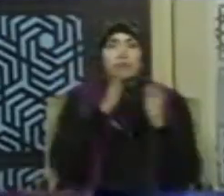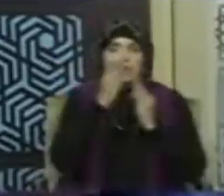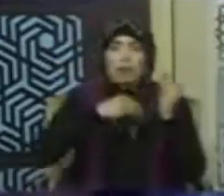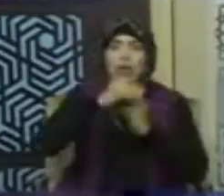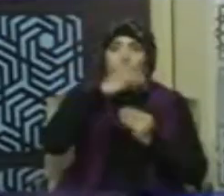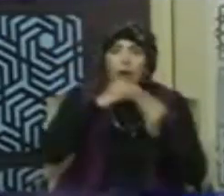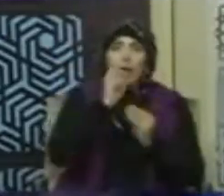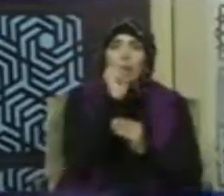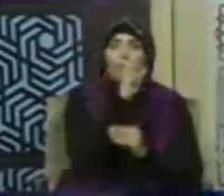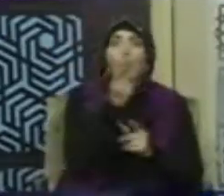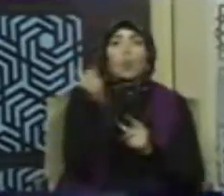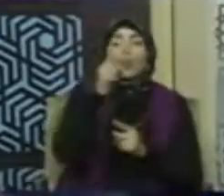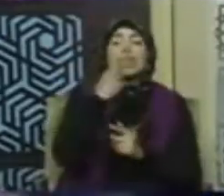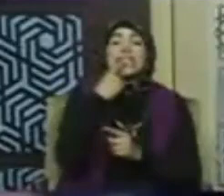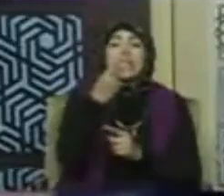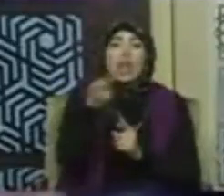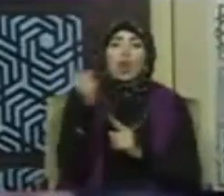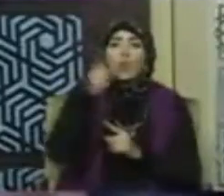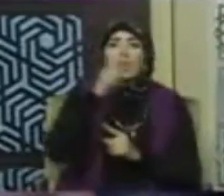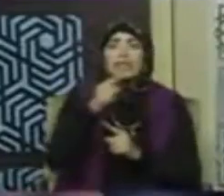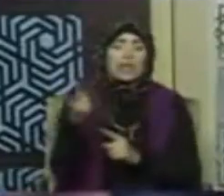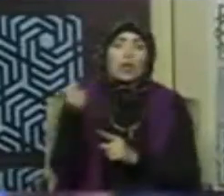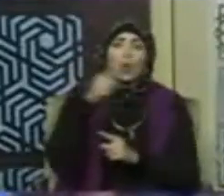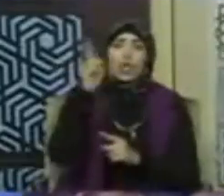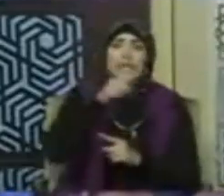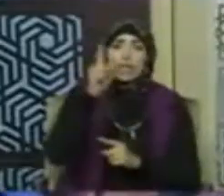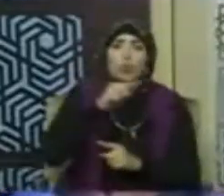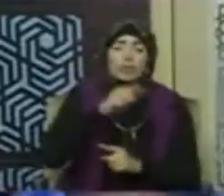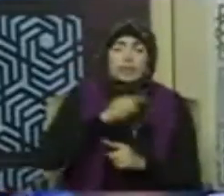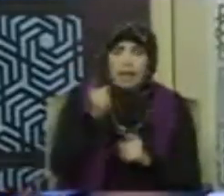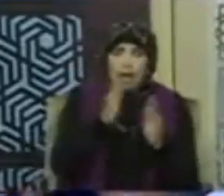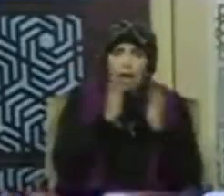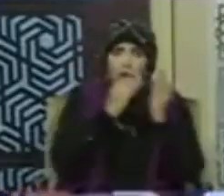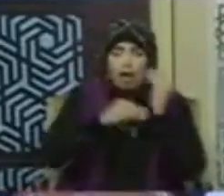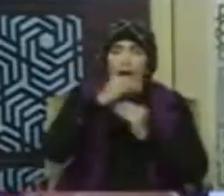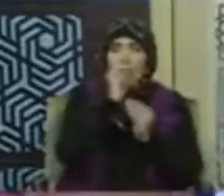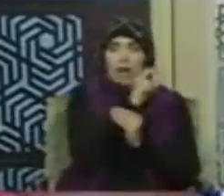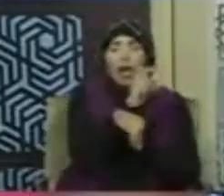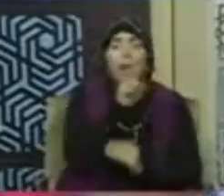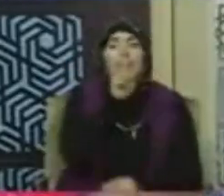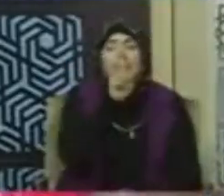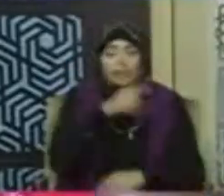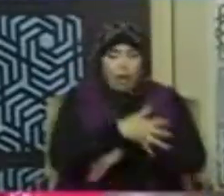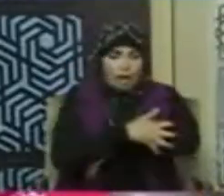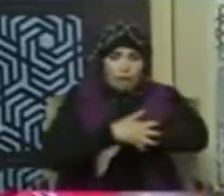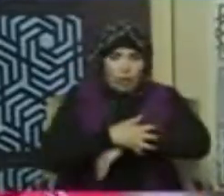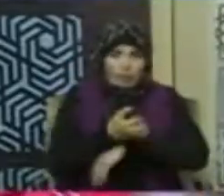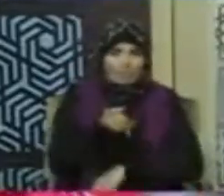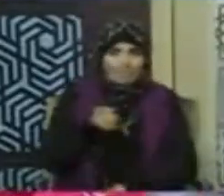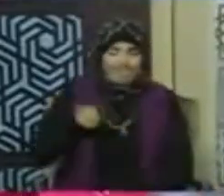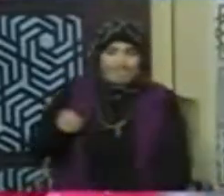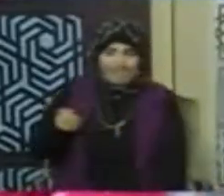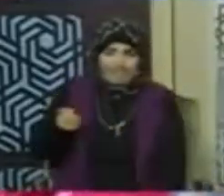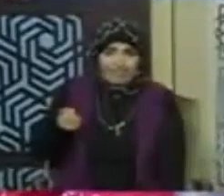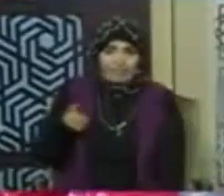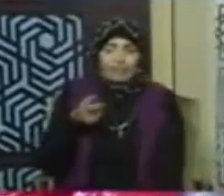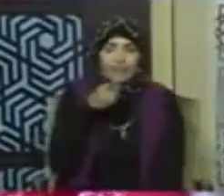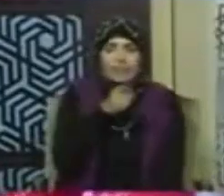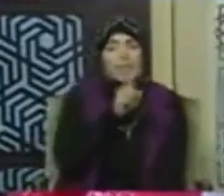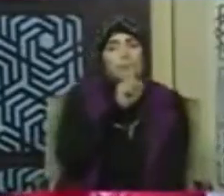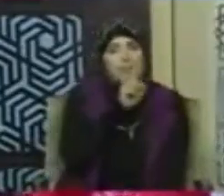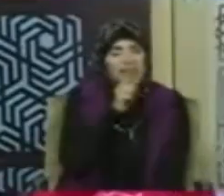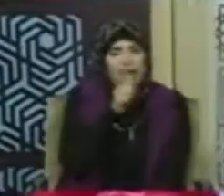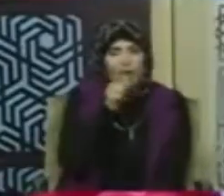ويعتمر كل عام مع بخله على الفقراء والمساكين، فقال